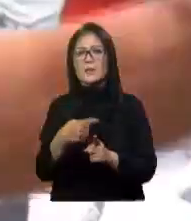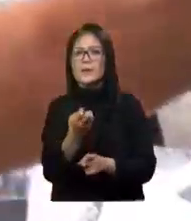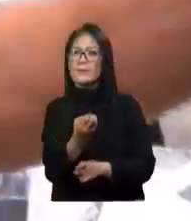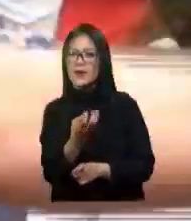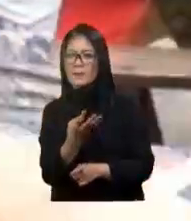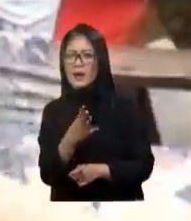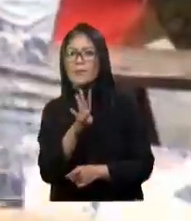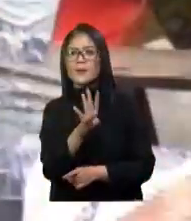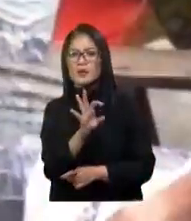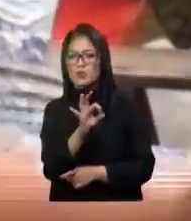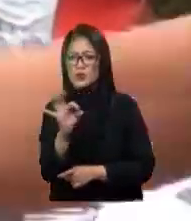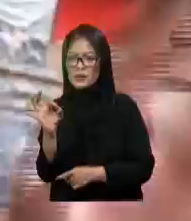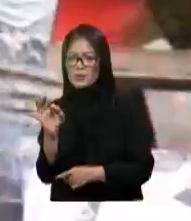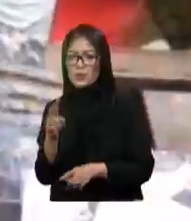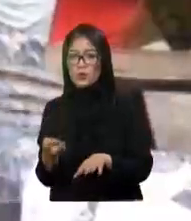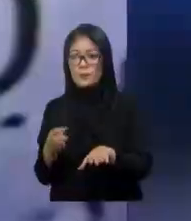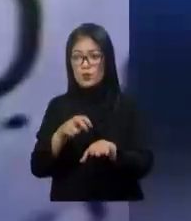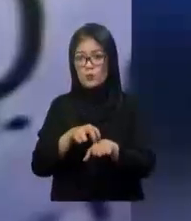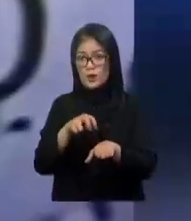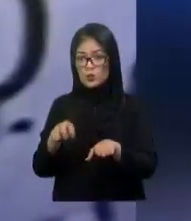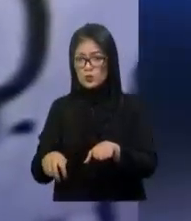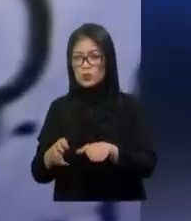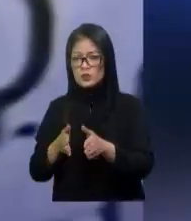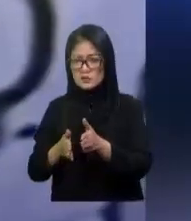udah, penumpang turun, saya jalan lagi.